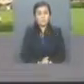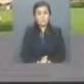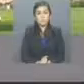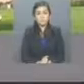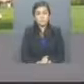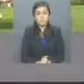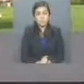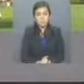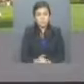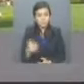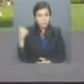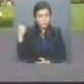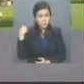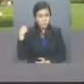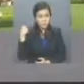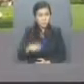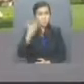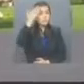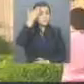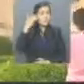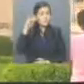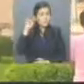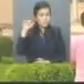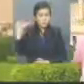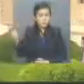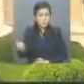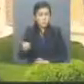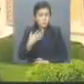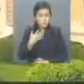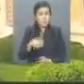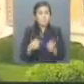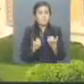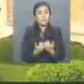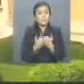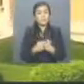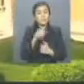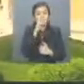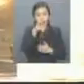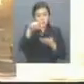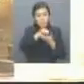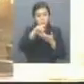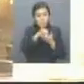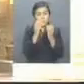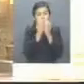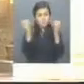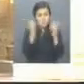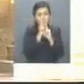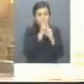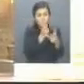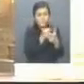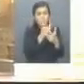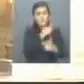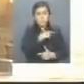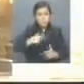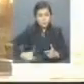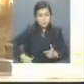ที่มีความเห็นมาจากนางสาวยิ่งลักษณ์ชินวัตรนายกรัฐมนตรีนะคะที่ยืนยันว่าจะไม่มีการแก้ไขรัฐธรรมนูญในหมวดสถาบันพระมหากษัต